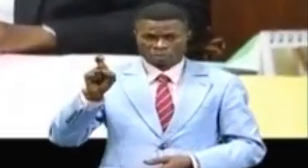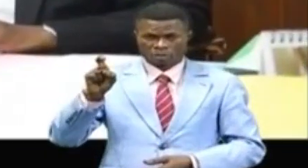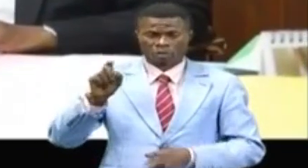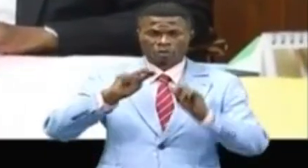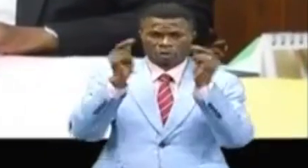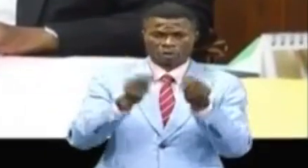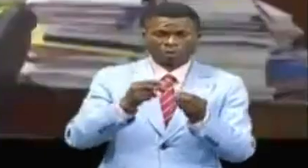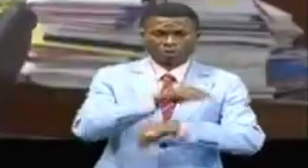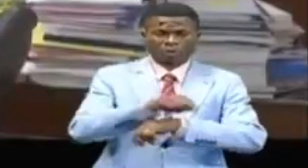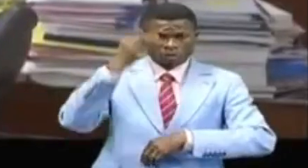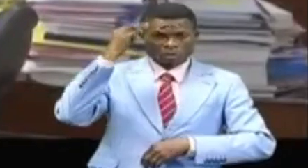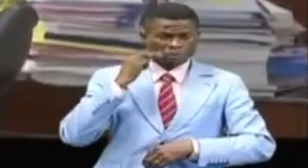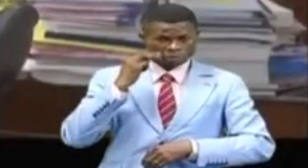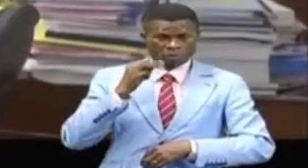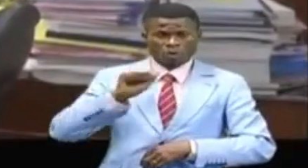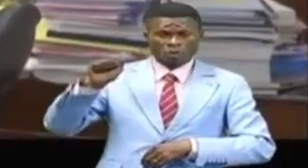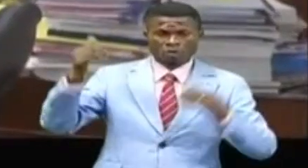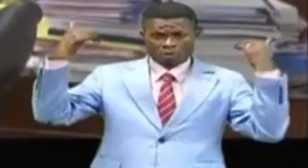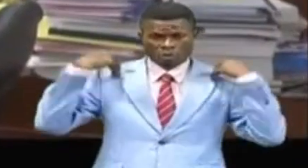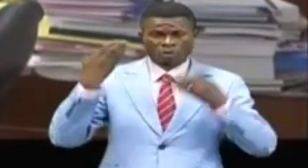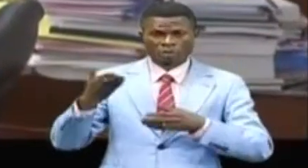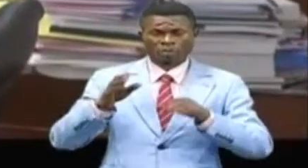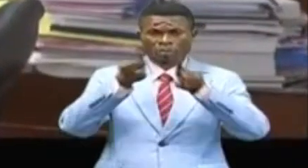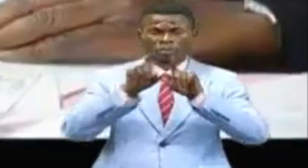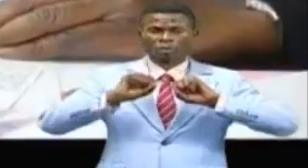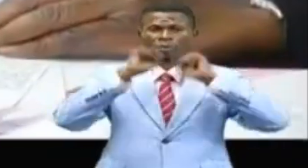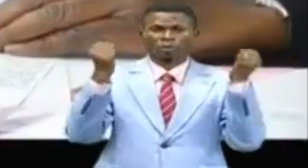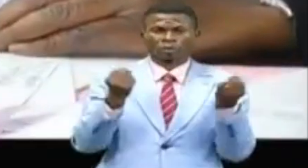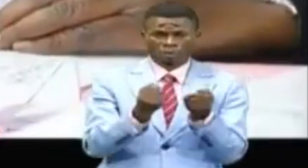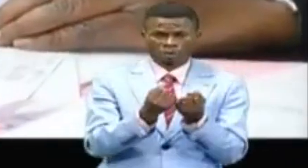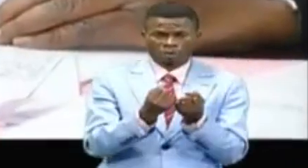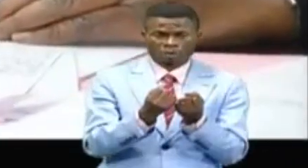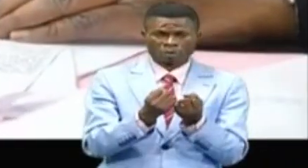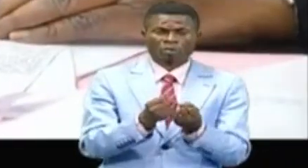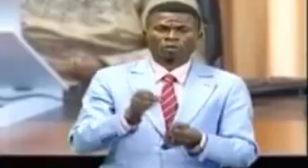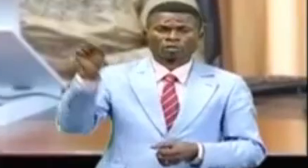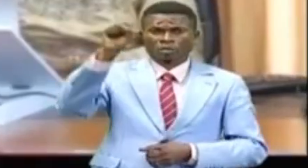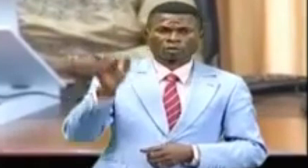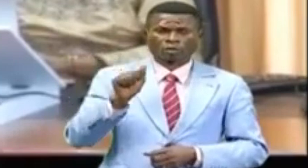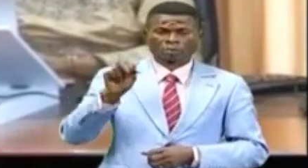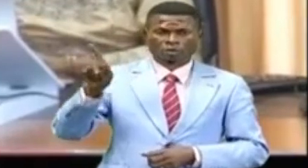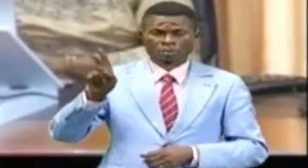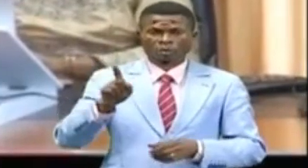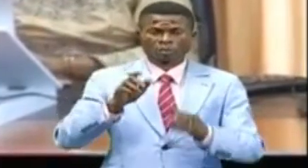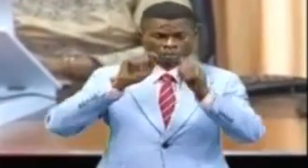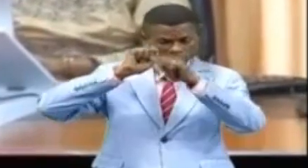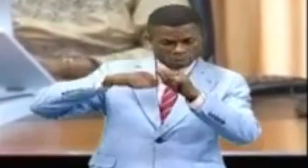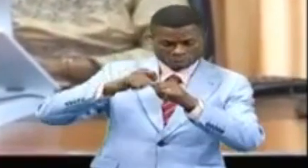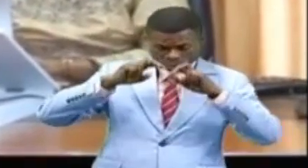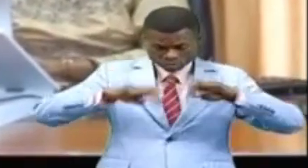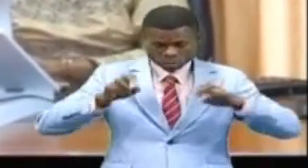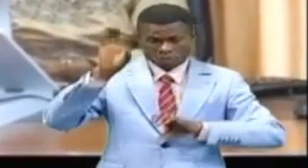structure du ministère dont il a la tutelle, et la société Green Medic SARL et les laboratoires centres de recherche